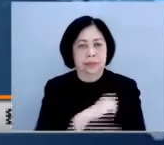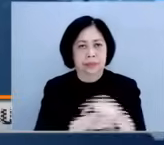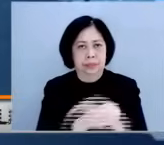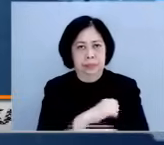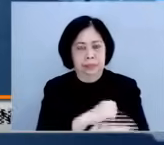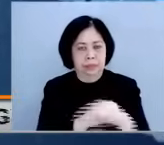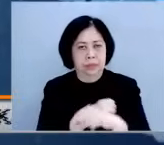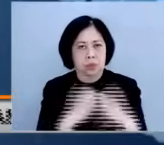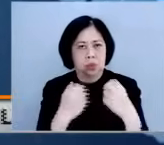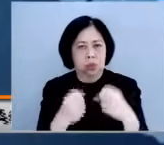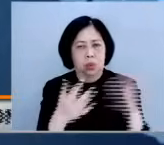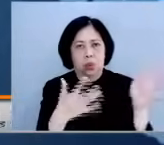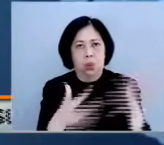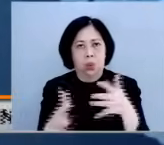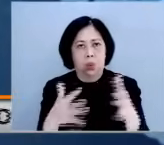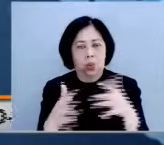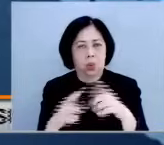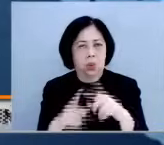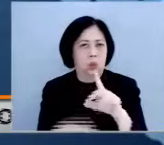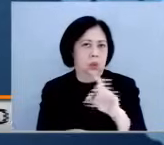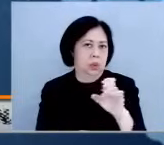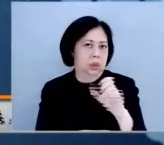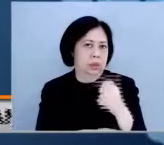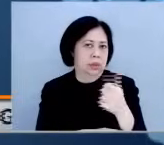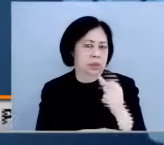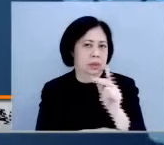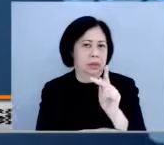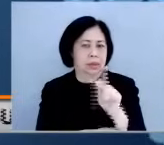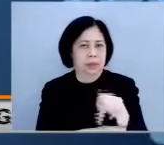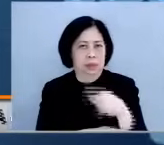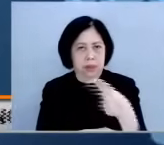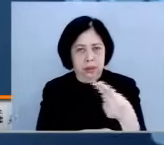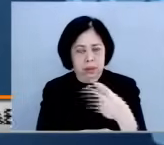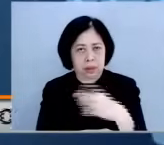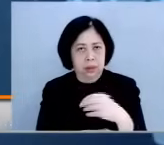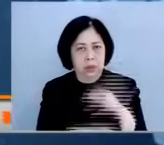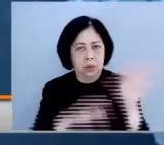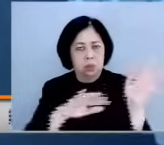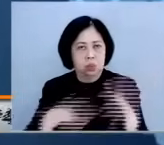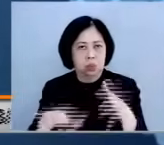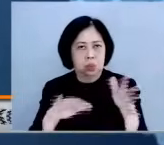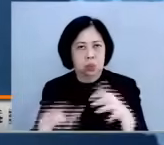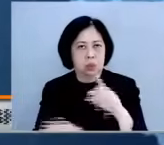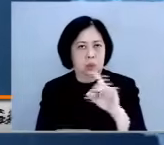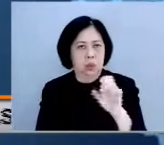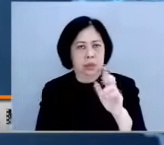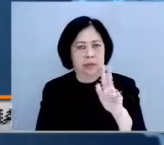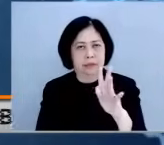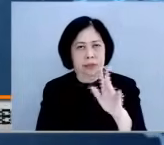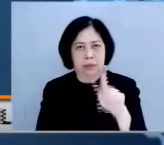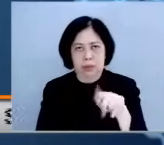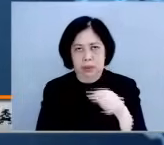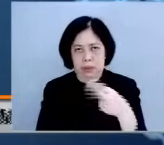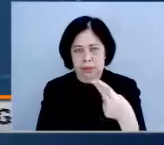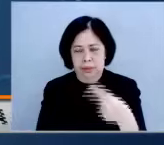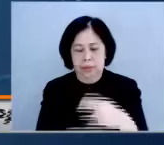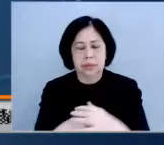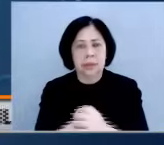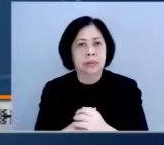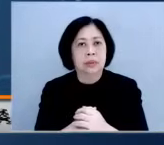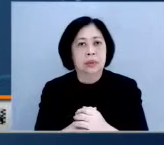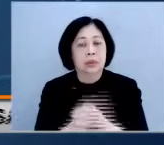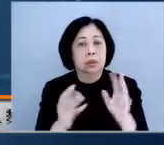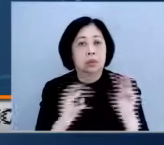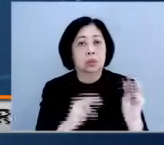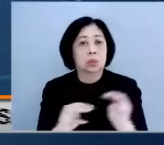lakas ng hangin aabot sa 110 kilometers per hour at bugsong aabot sa 135 kilometers per hour. Kumikilos ang